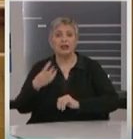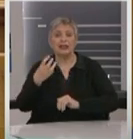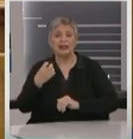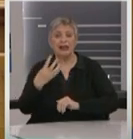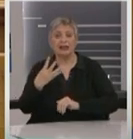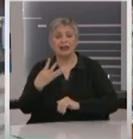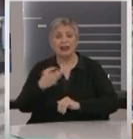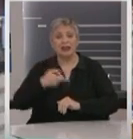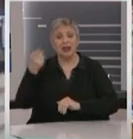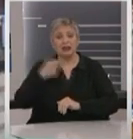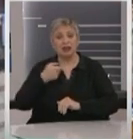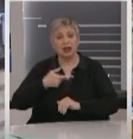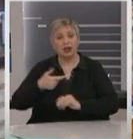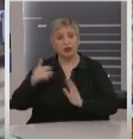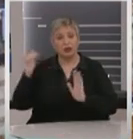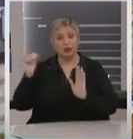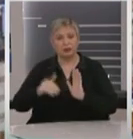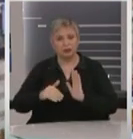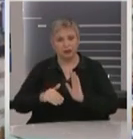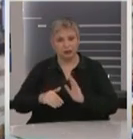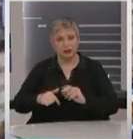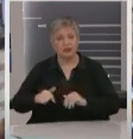34%. Ενώ η συνολική